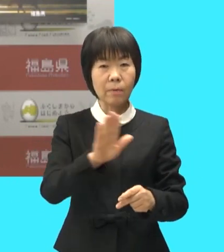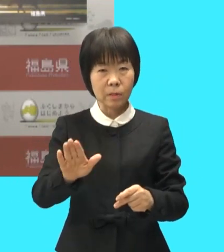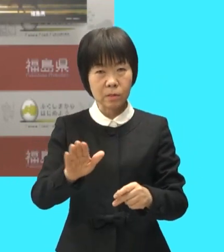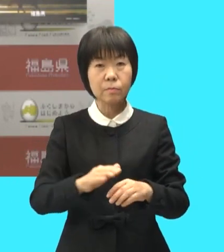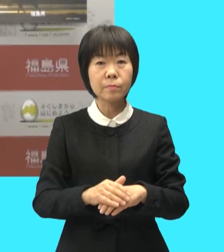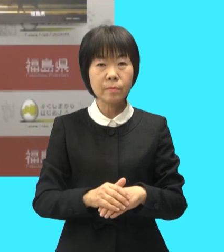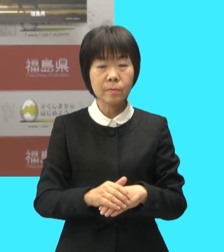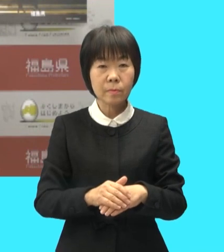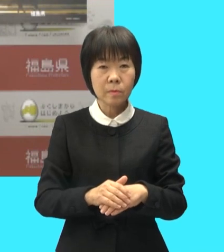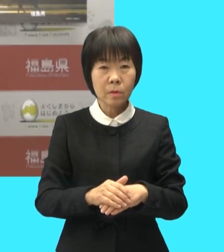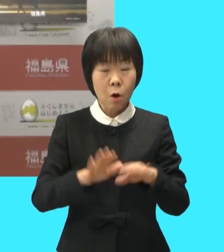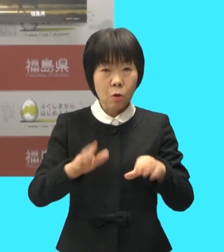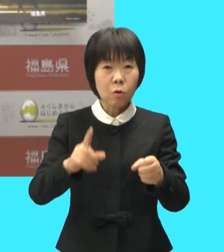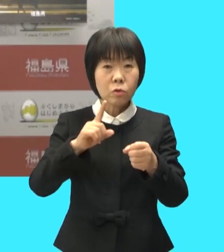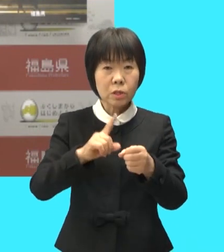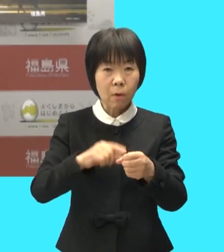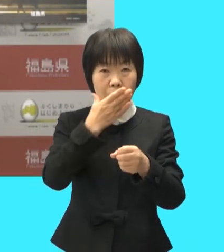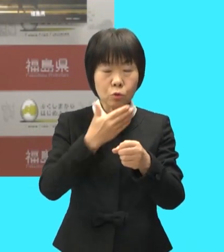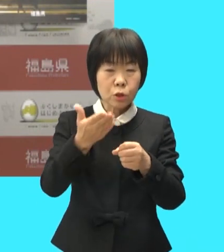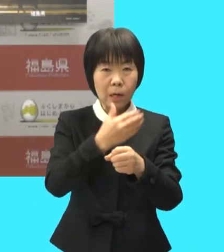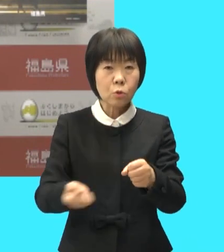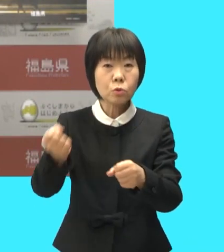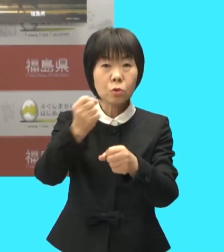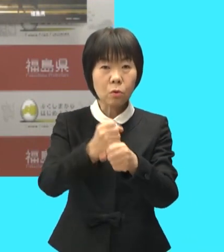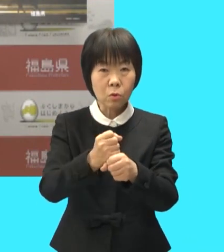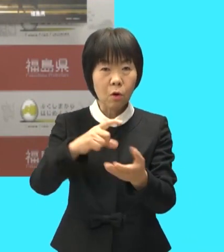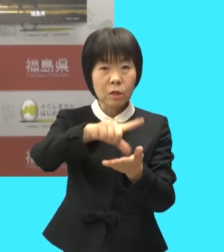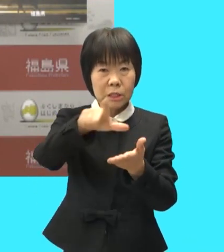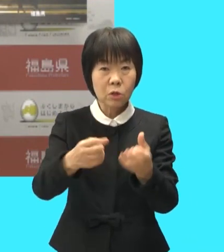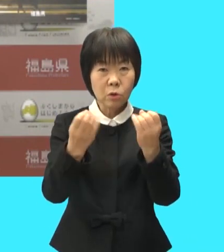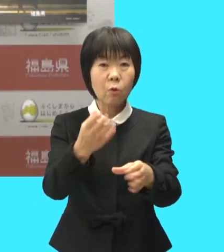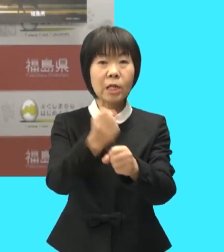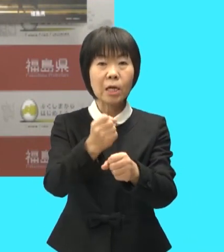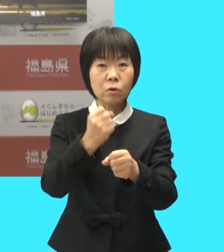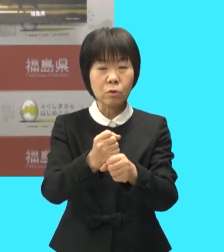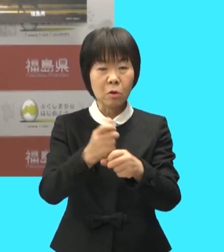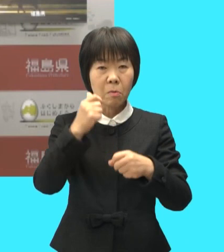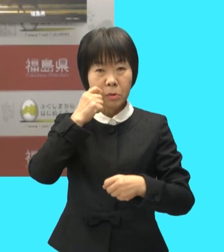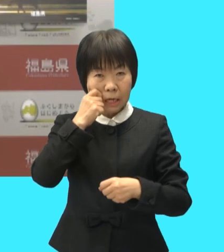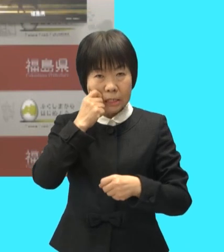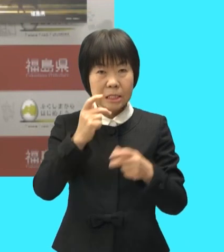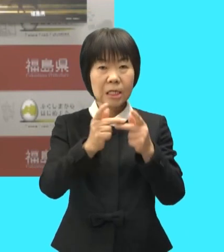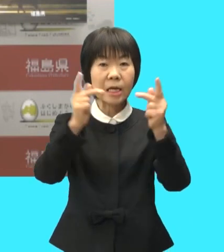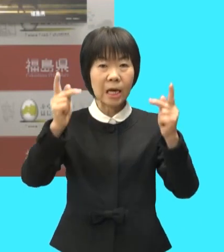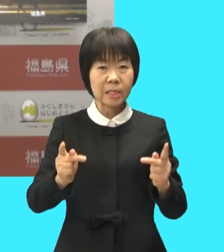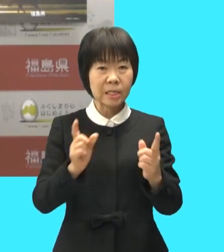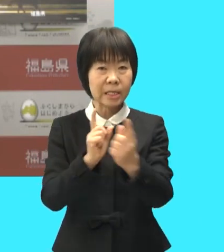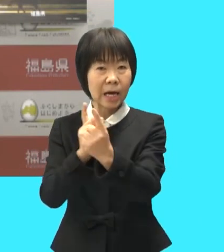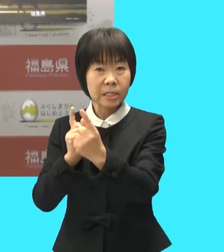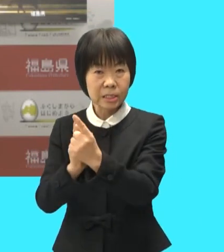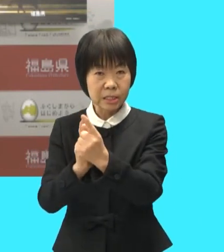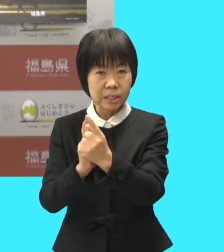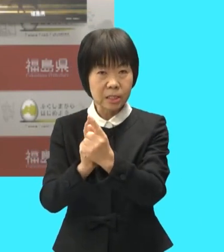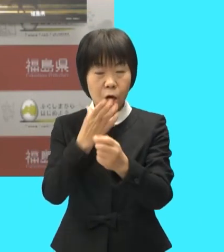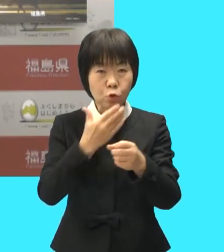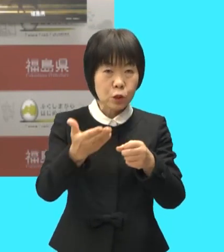。今年は福島の復興と地方創生という難しい課題に対し、福